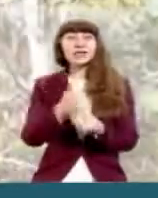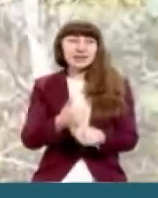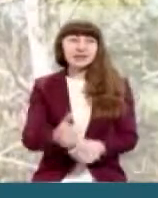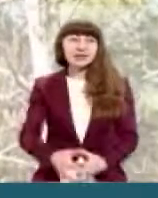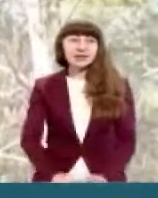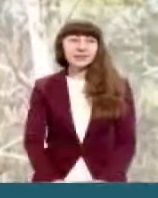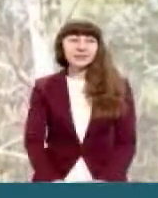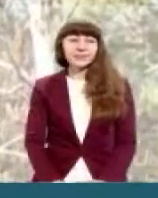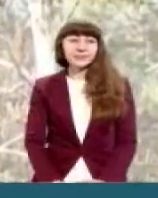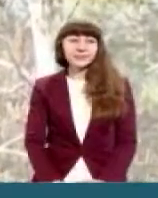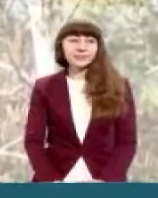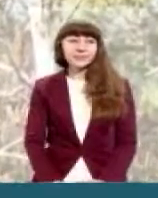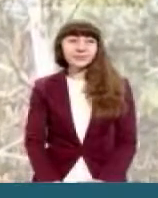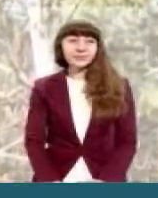янкель денова бахтияр джантаев телеканал костанай